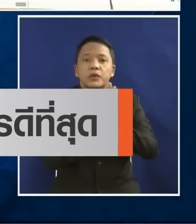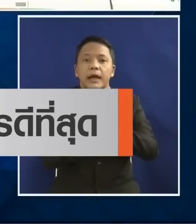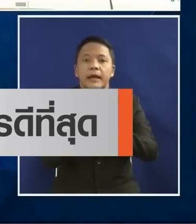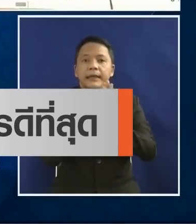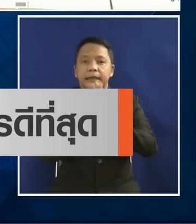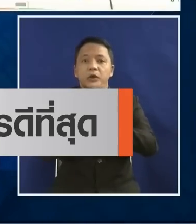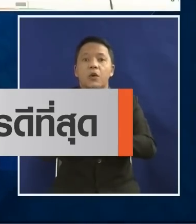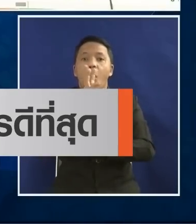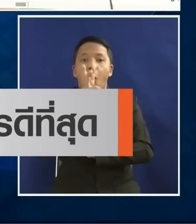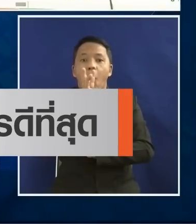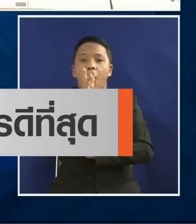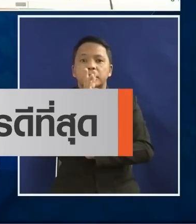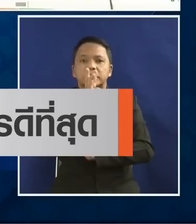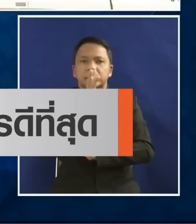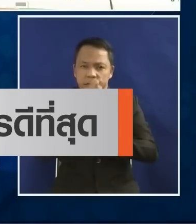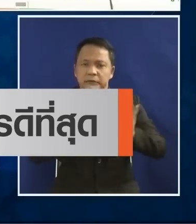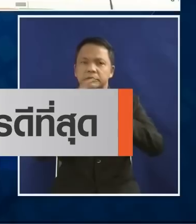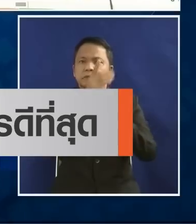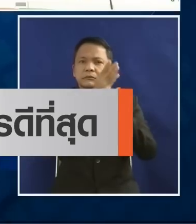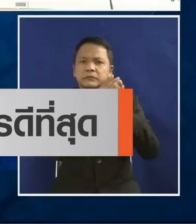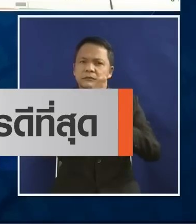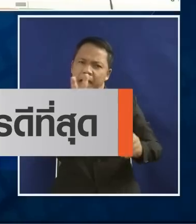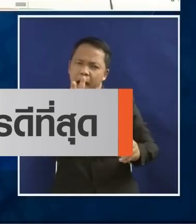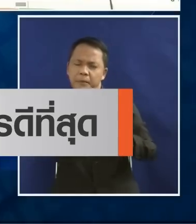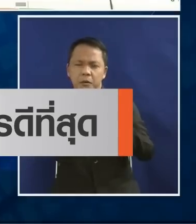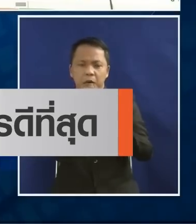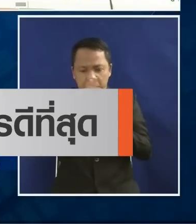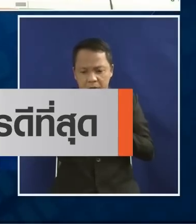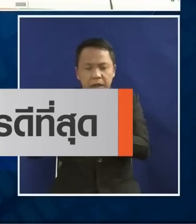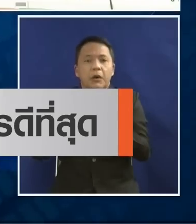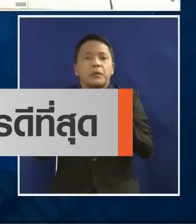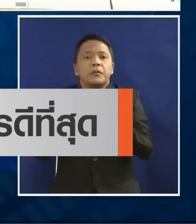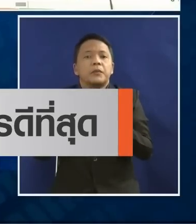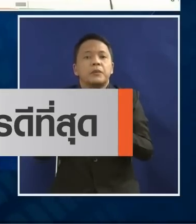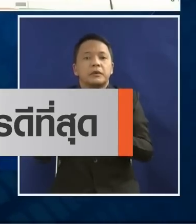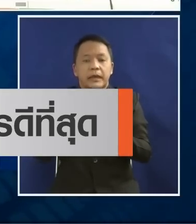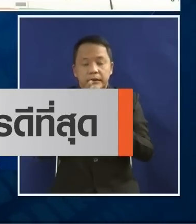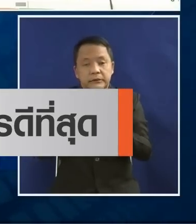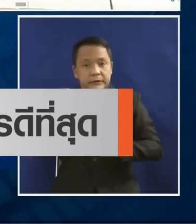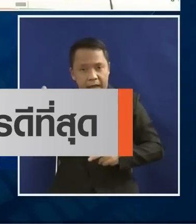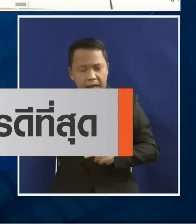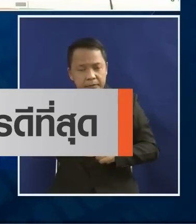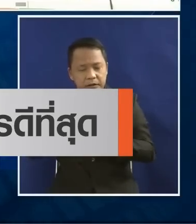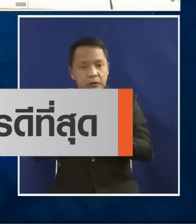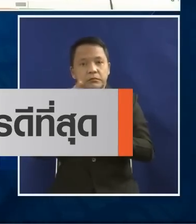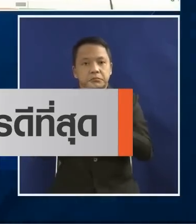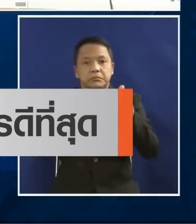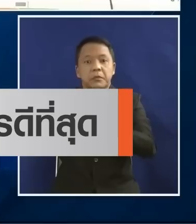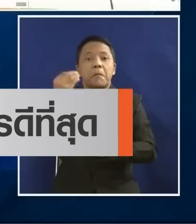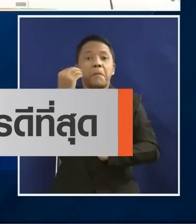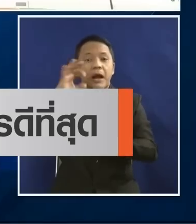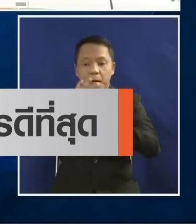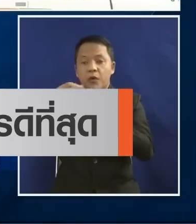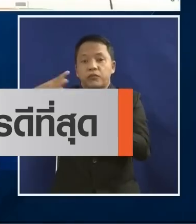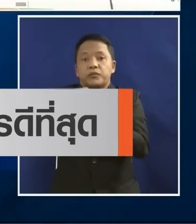ถหากสามารถทำงานจากที่บ้านได้ให้ทำงานจากบ้านโดยไม่ต้องเดินทางกลับมาแต่หากต้องมาทำงานให้ดู